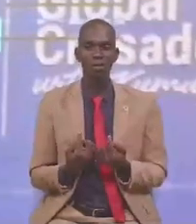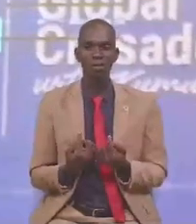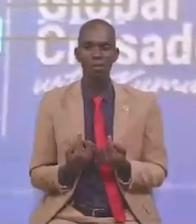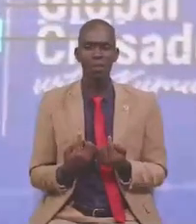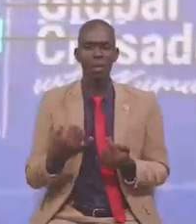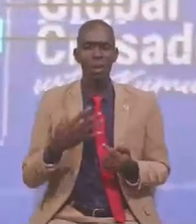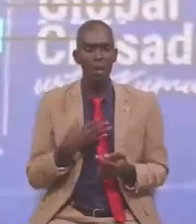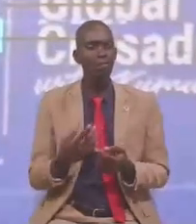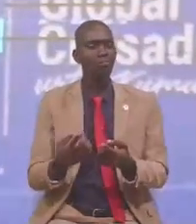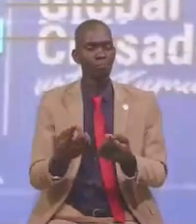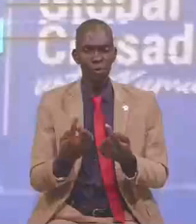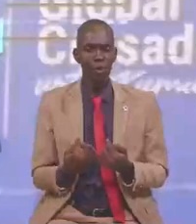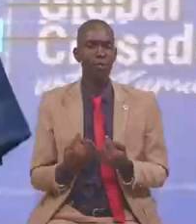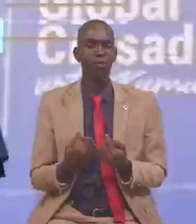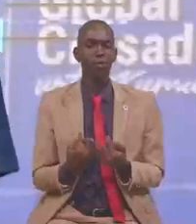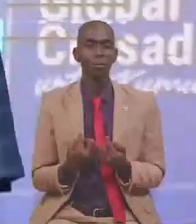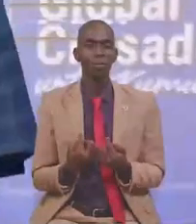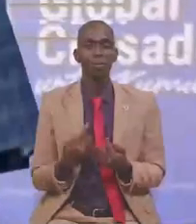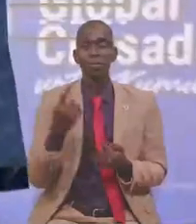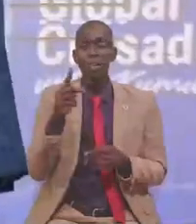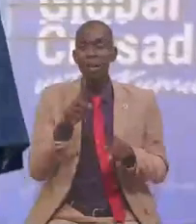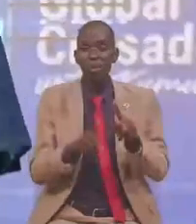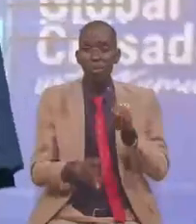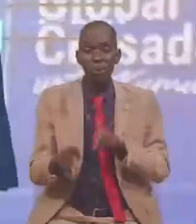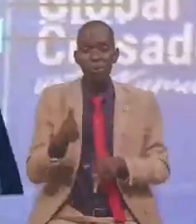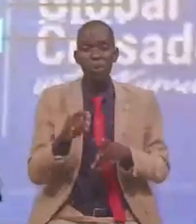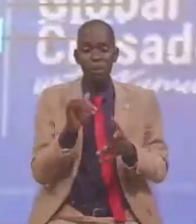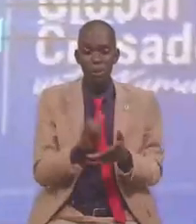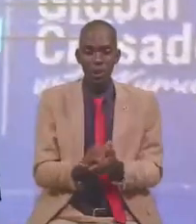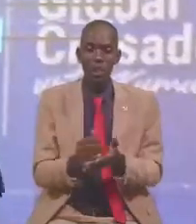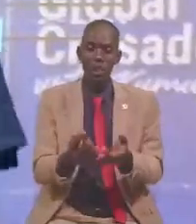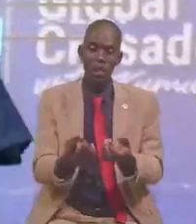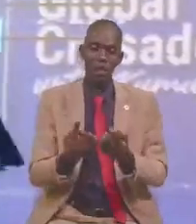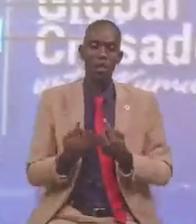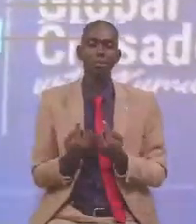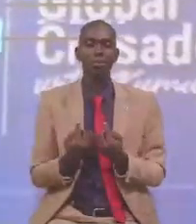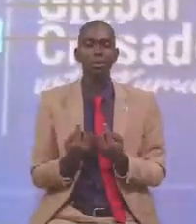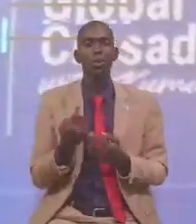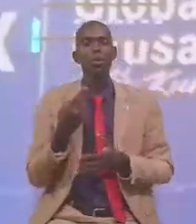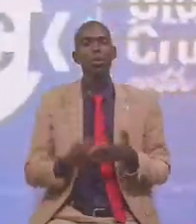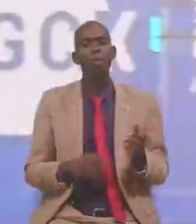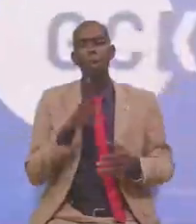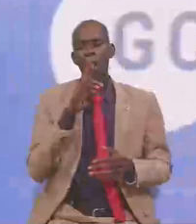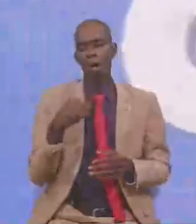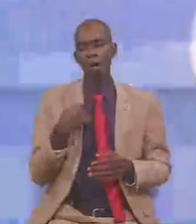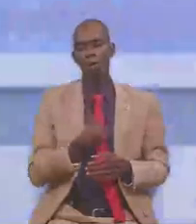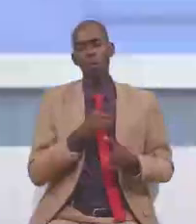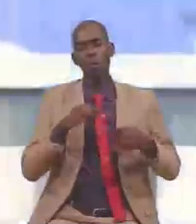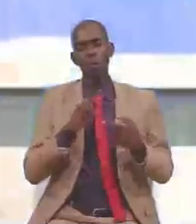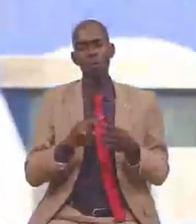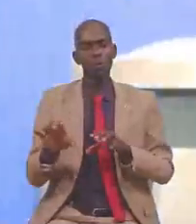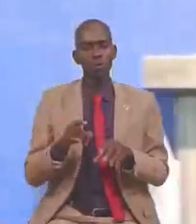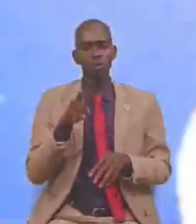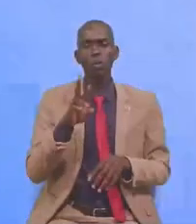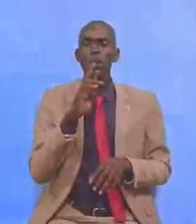Je ne peux pas passer par dessus ceci. Les gens qui viennent, qu'allons-nous faire? Tu as soif